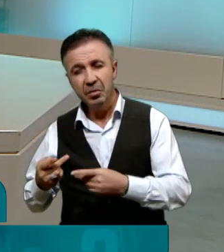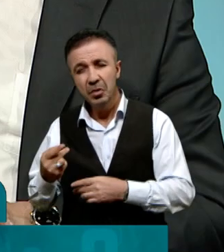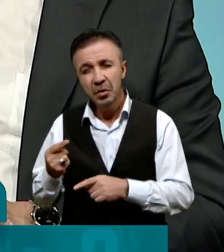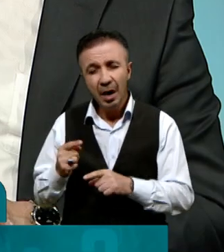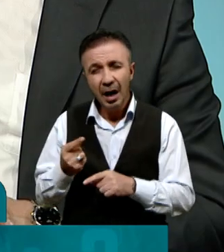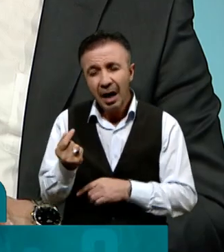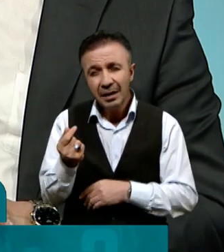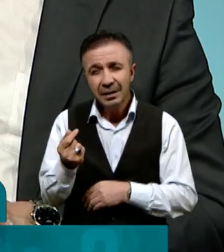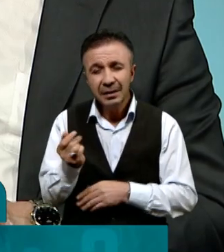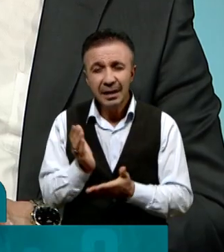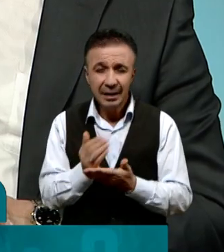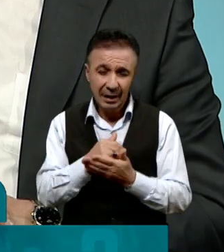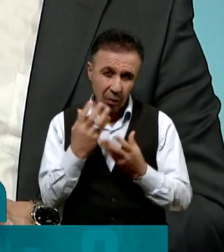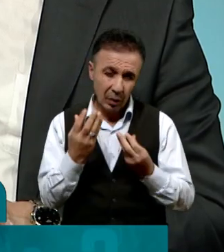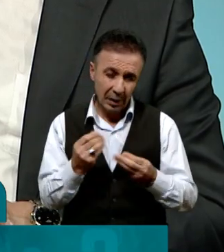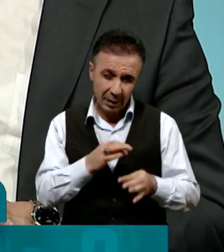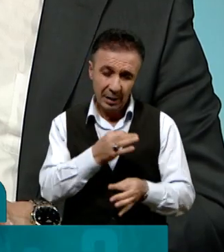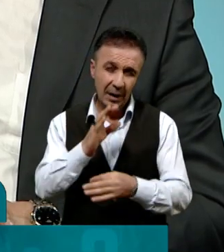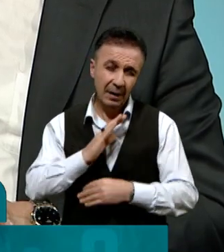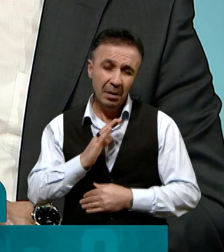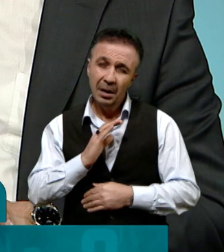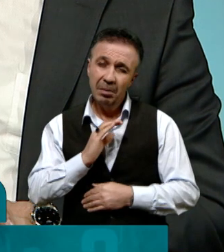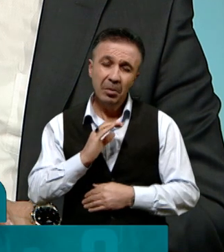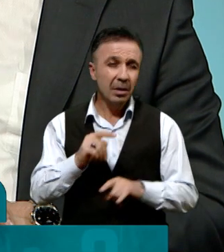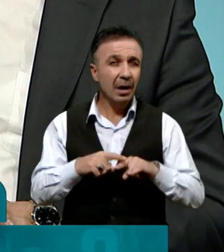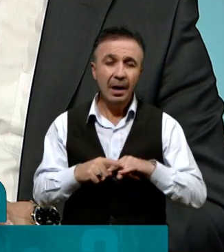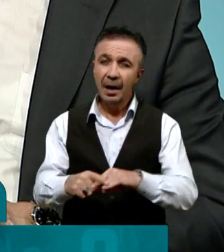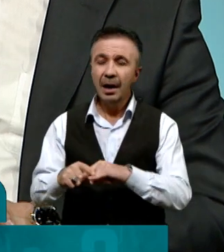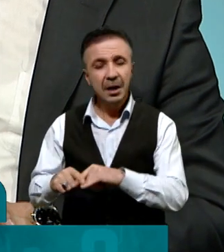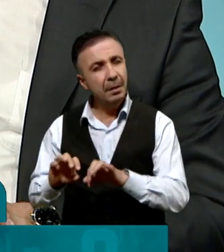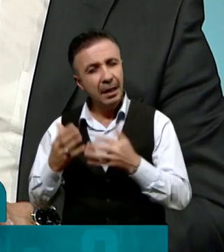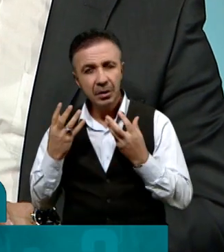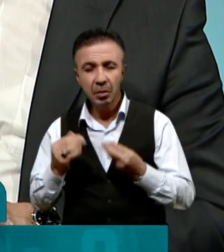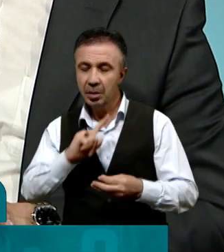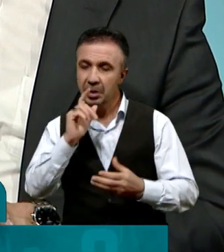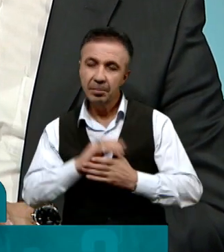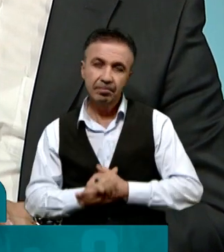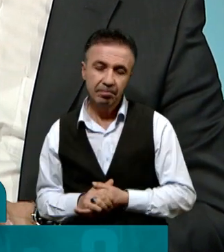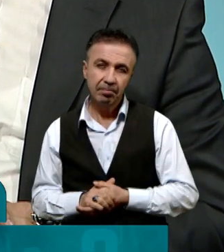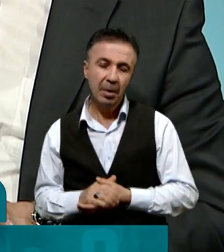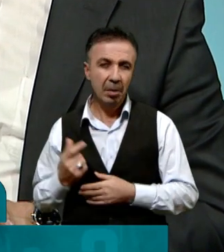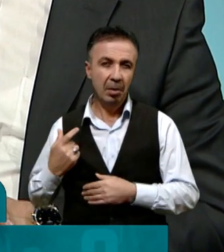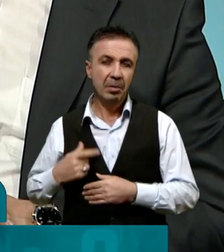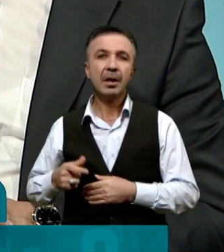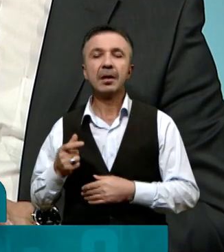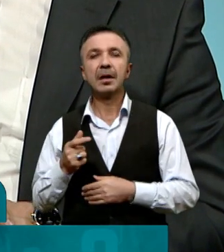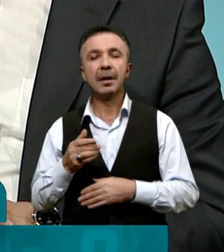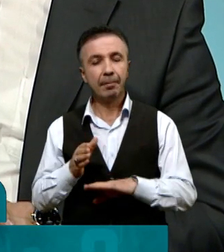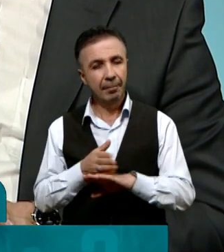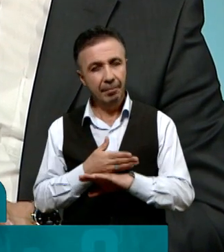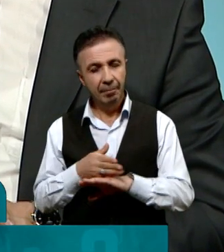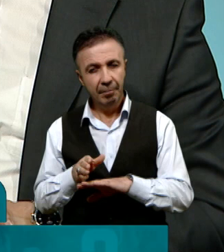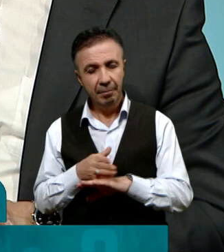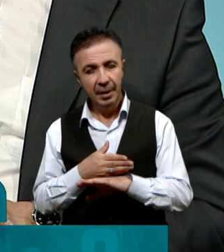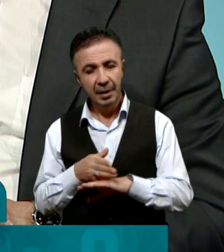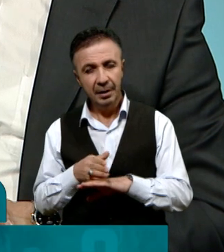var dedi hocam. Onlarla helalleşme işini nasıl yapacak? Ne tavsiye edersiniz? Yani özellikle gayrimenkullerde zaten veraset ilamından